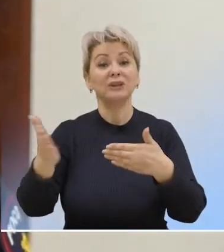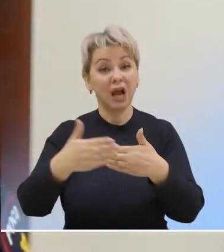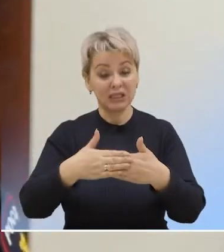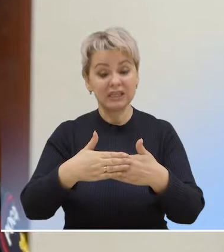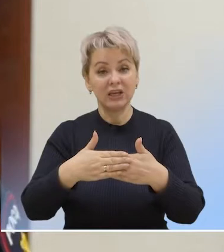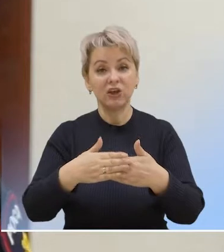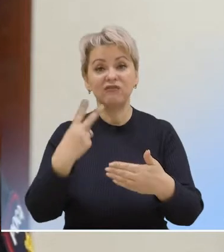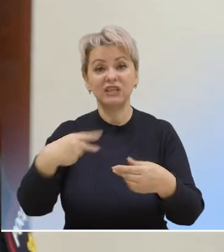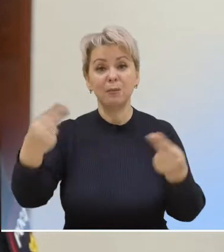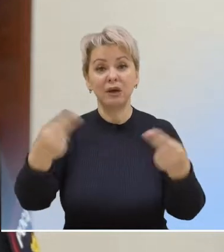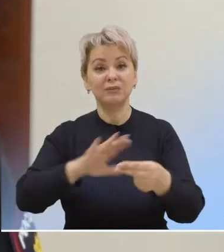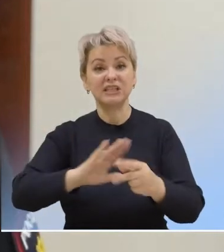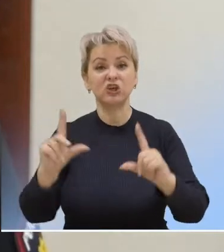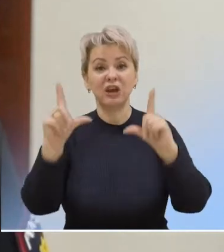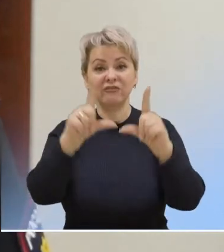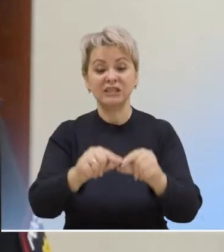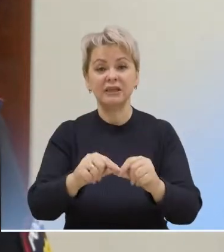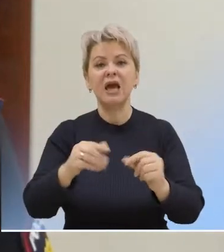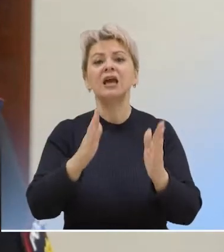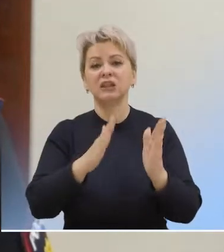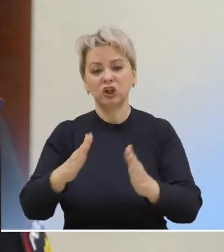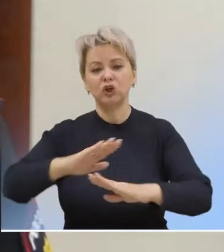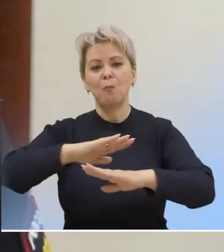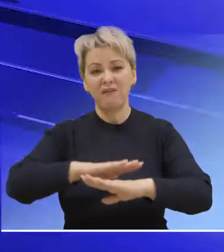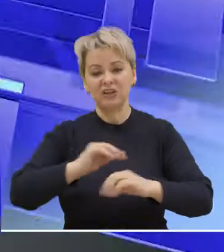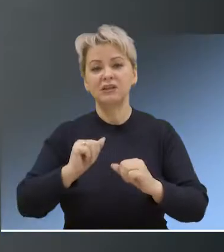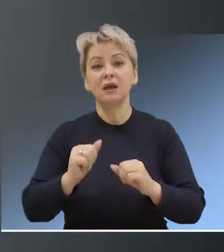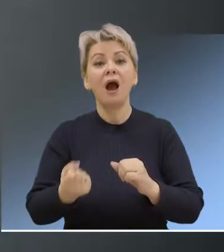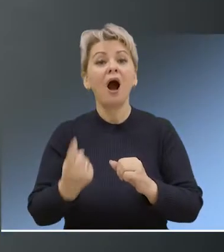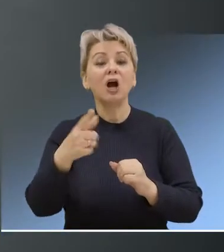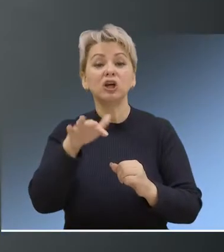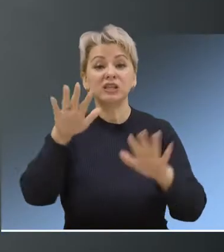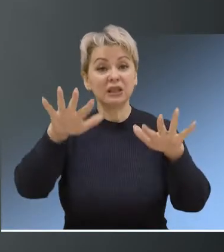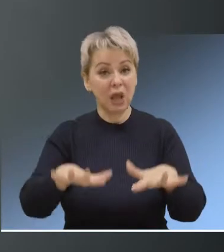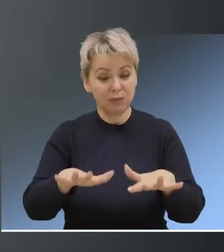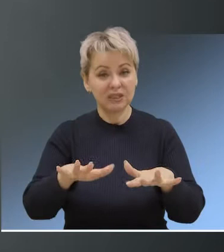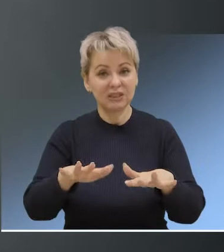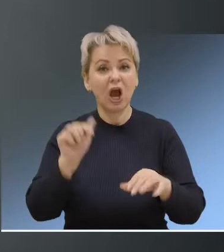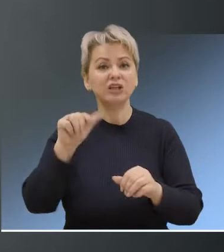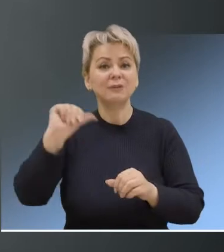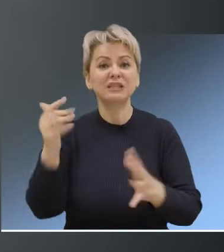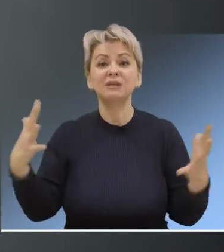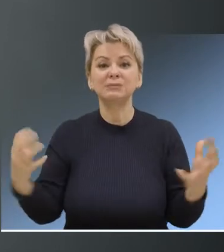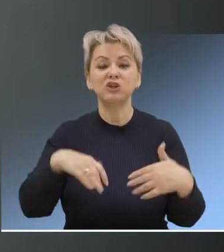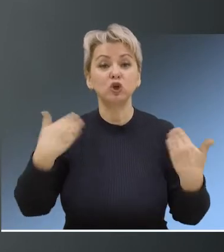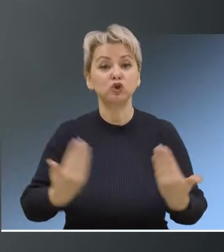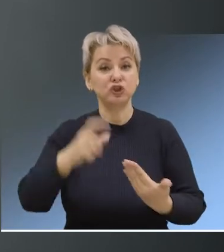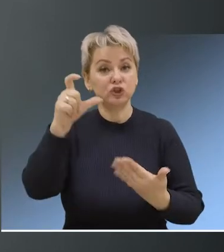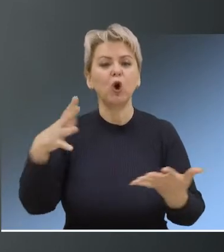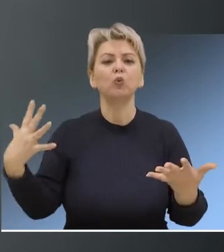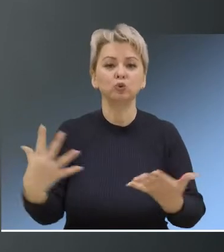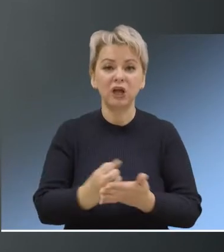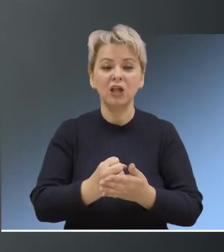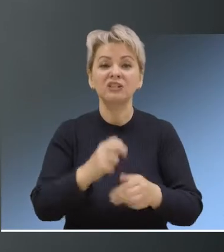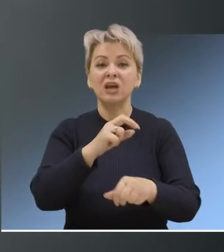мера пресечения в виде подписки о невыезде и надлежащем поведении. Оказаться вовремя на месте, а тем самым спасти жизнь человеку